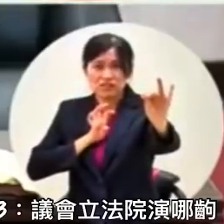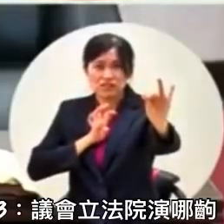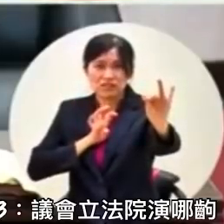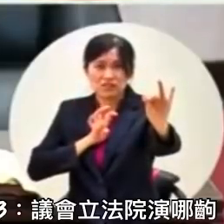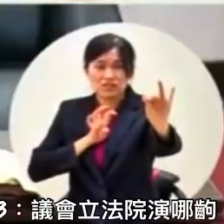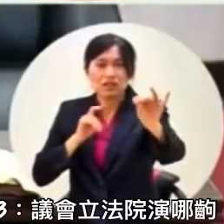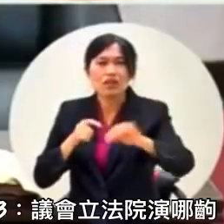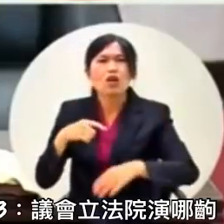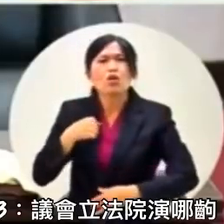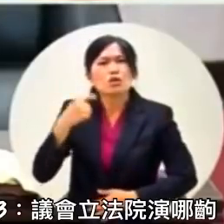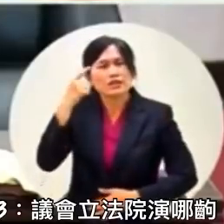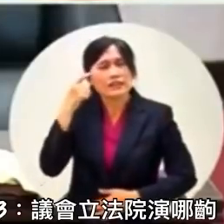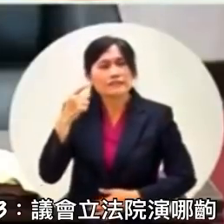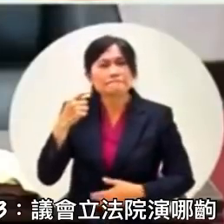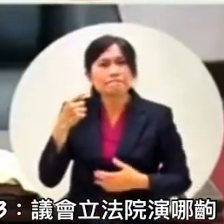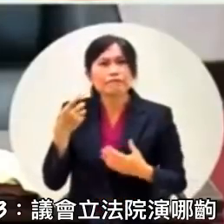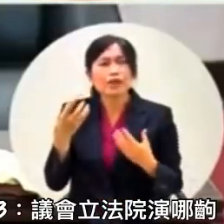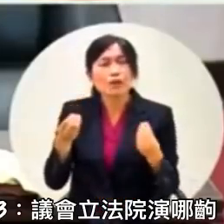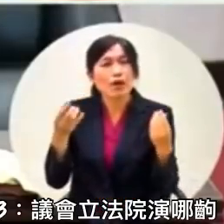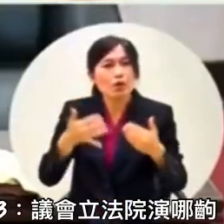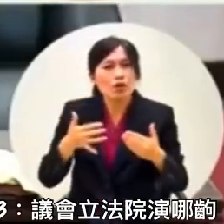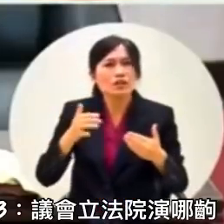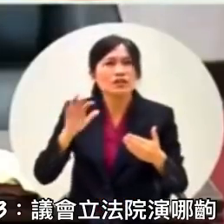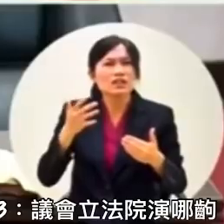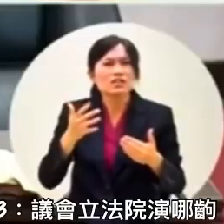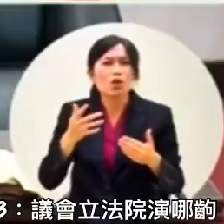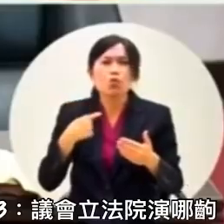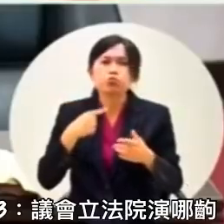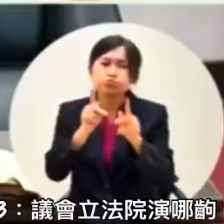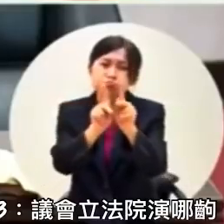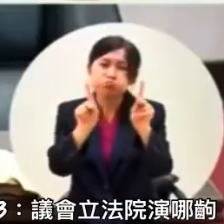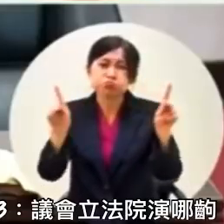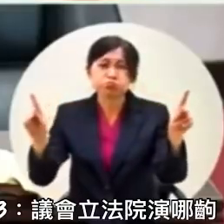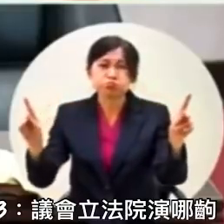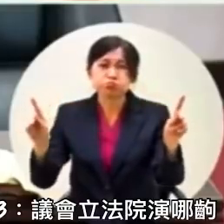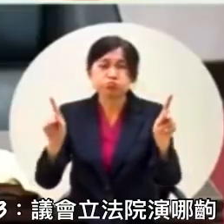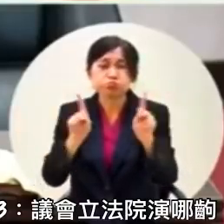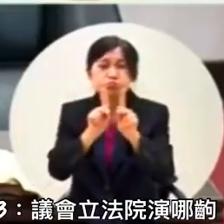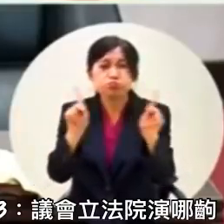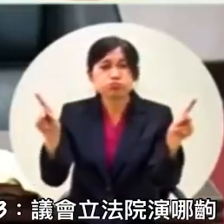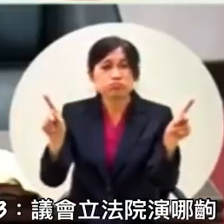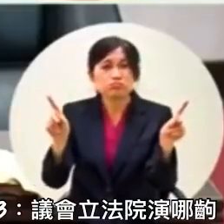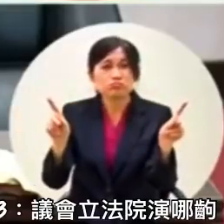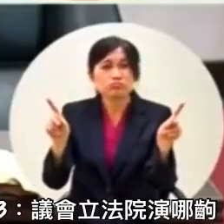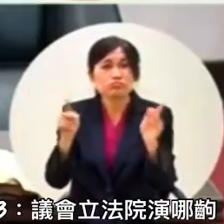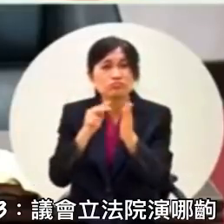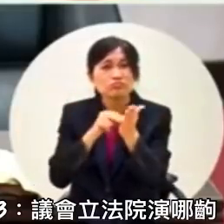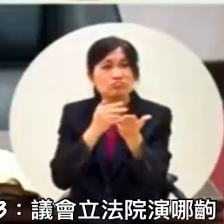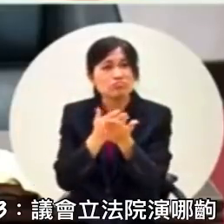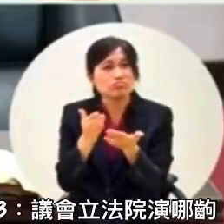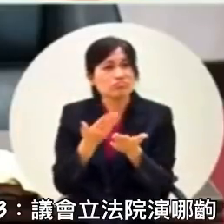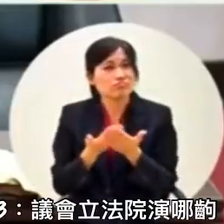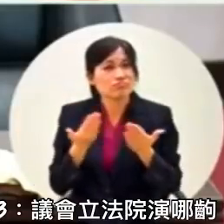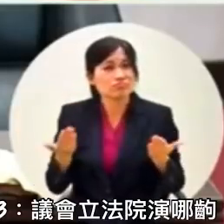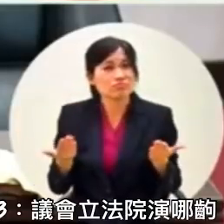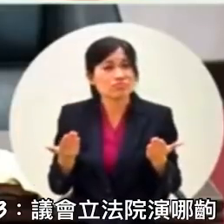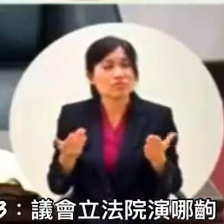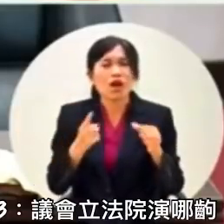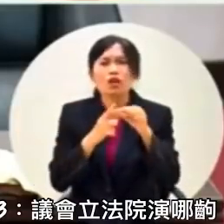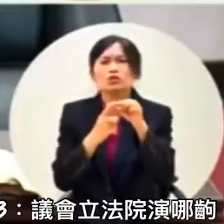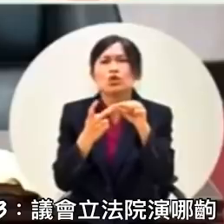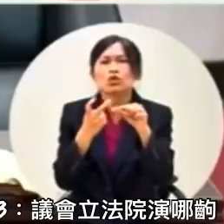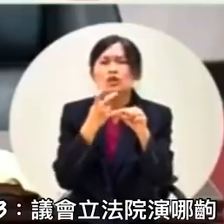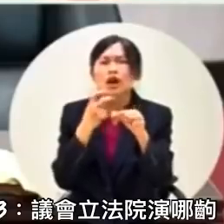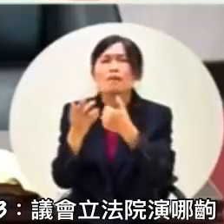那我想在这里应该要没有问题。那我但是我们的负债到底是怎么解决，我相信大家目前为止中央也不会替我们